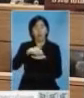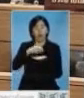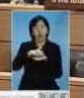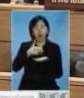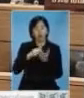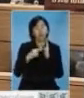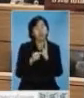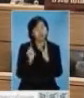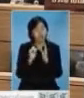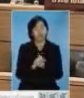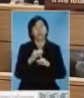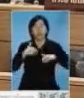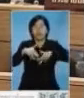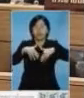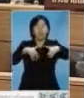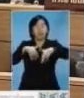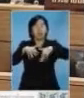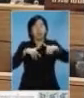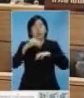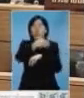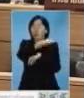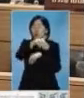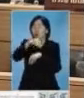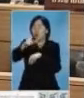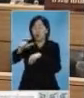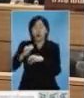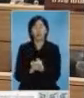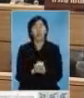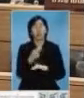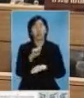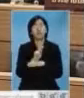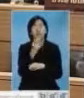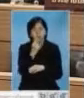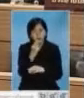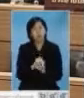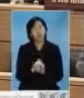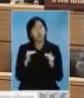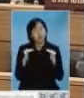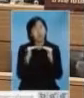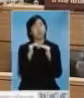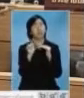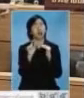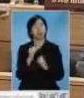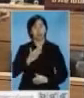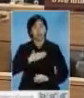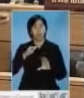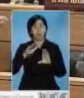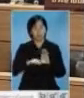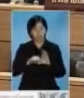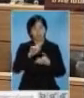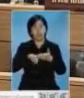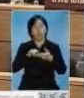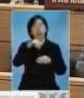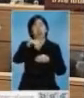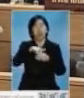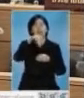ะท้อนไปถึงประชาชนที่อยู่ข้างนอกด้วยท่านประธานดูสิครับมันจะมีความเป็นธรรมแค่ไหนพวกผมสมัครรับเลือกตั้งพว